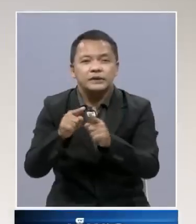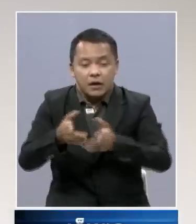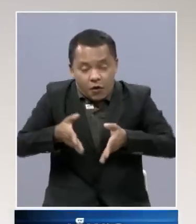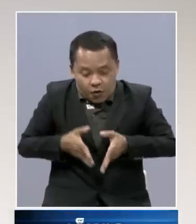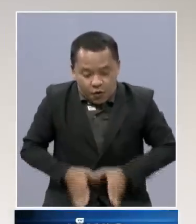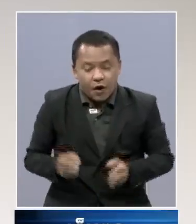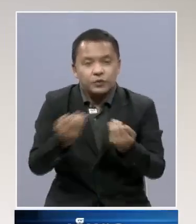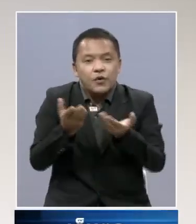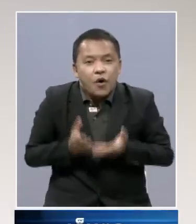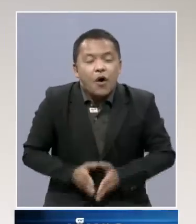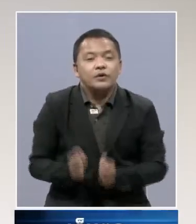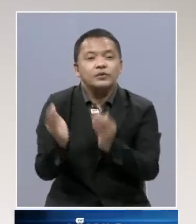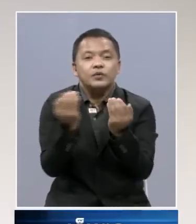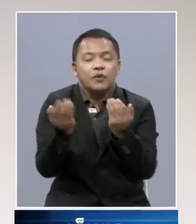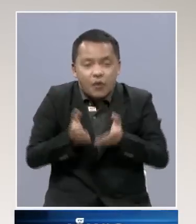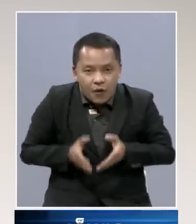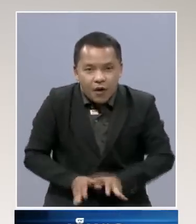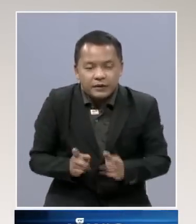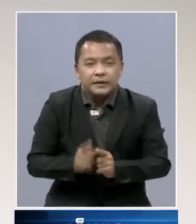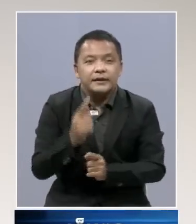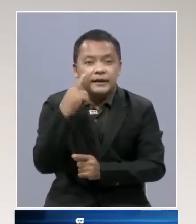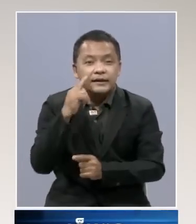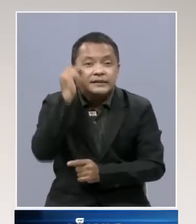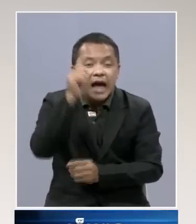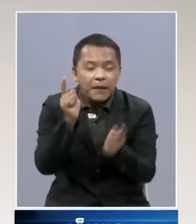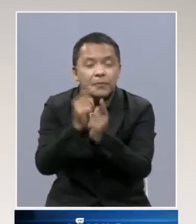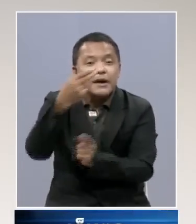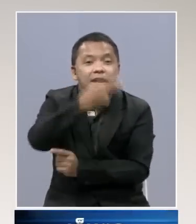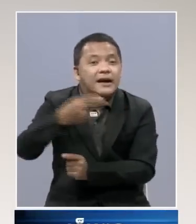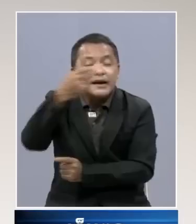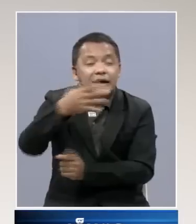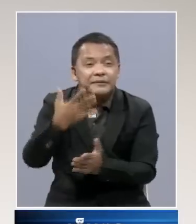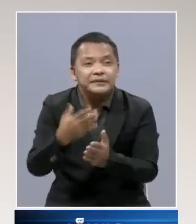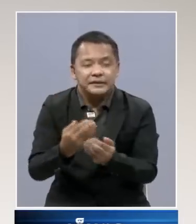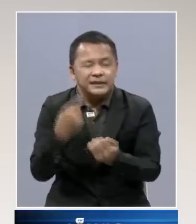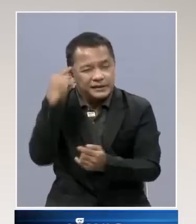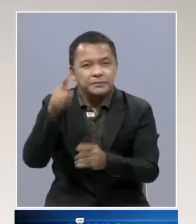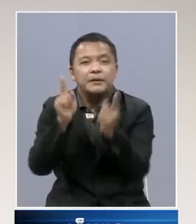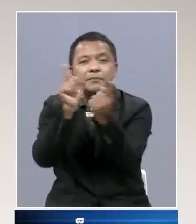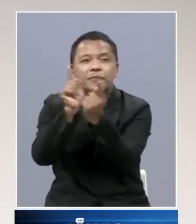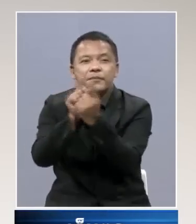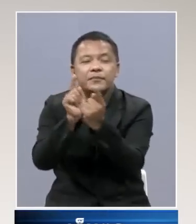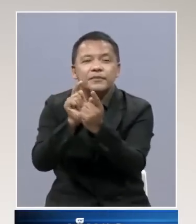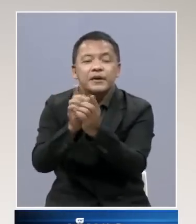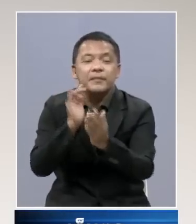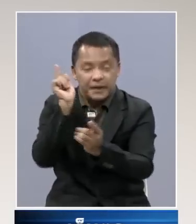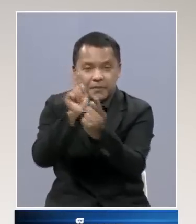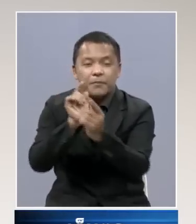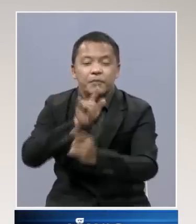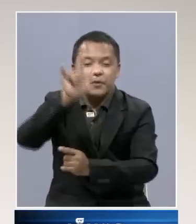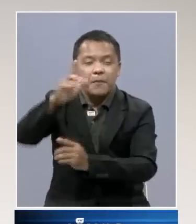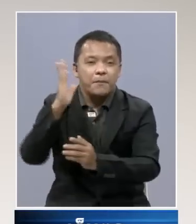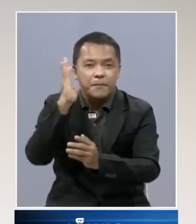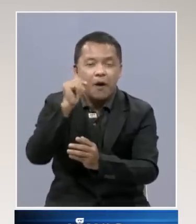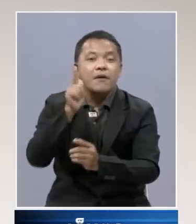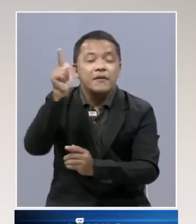ลอดลูกคนที่สองนะฮะแล้วคุณตายังไม่ได้เจอหลานเลยเนี่ย คือก็ควรจะไปเจอนะฮะถ้าไปกันได้เนี่ยแล้